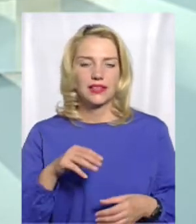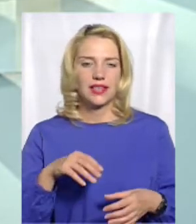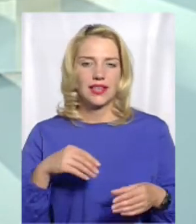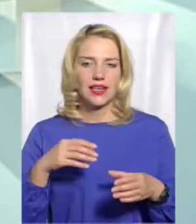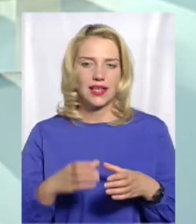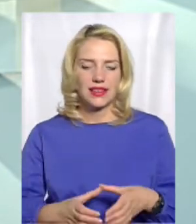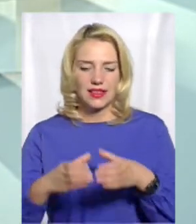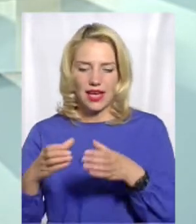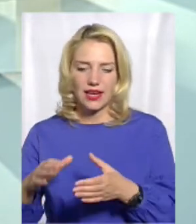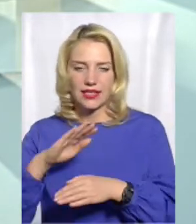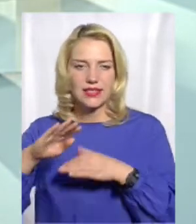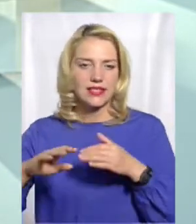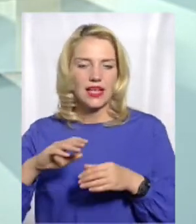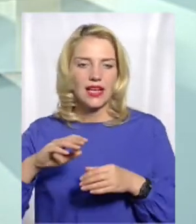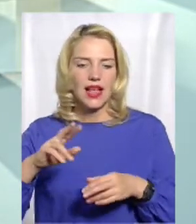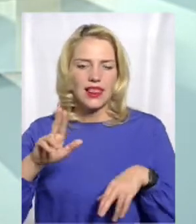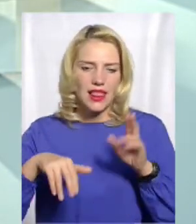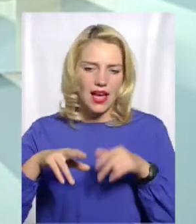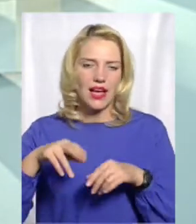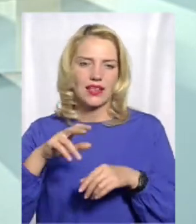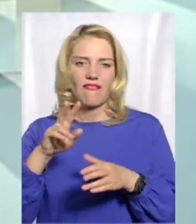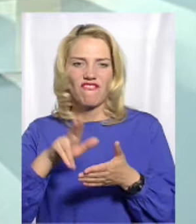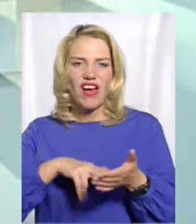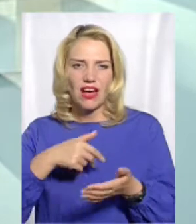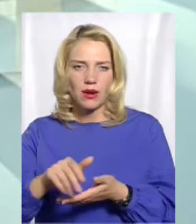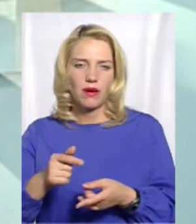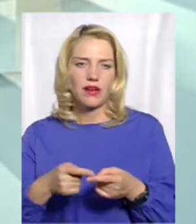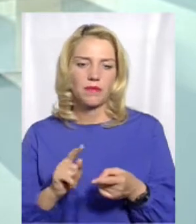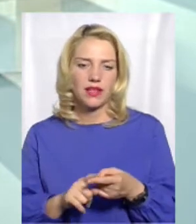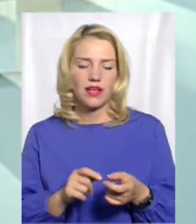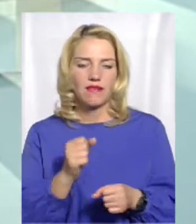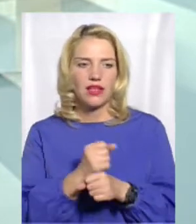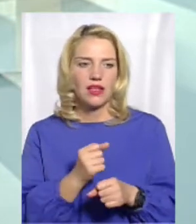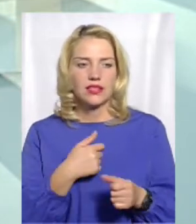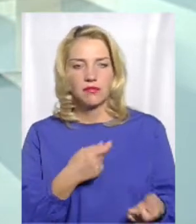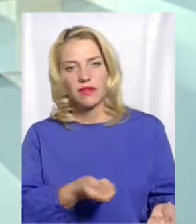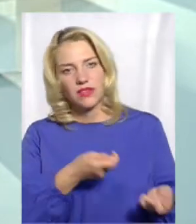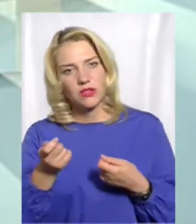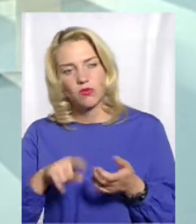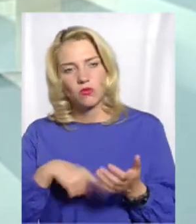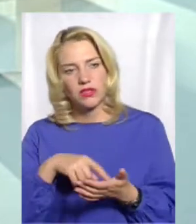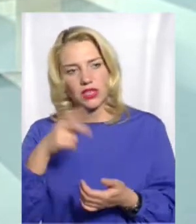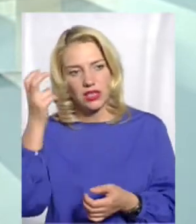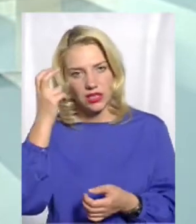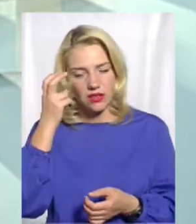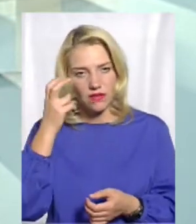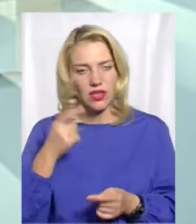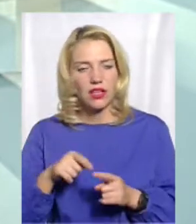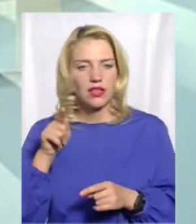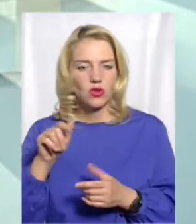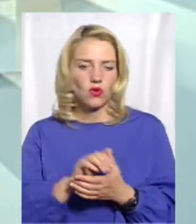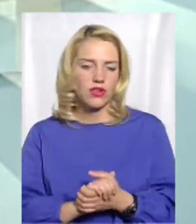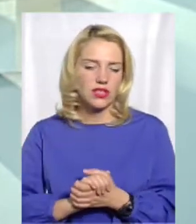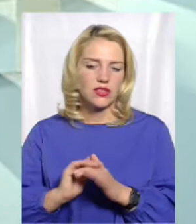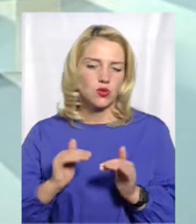клеїв, відпрацьоване електрообладнання. Ми веземо його в місто Київ, товариство з обмеженою відповідальністю